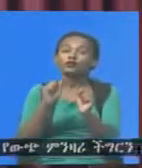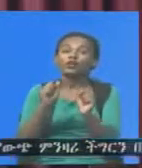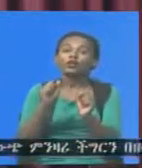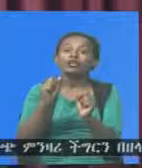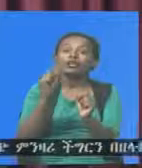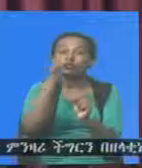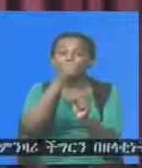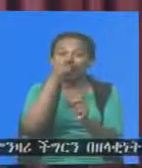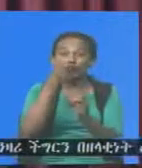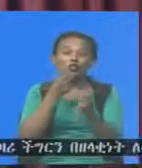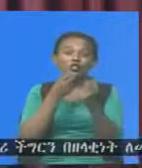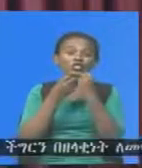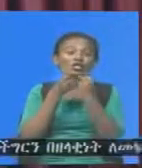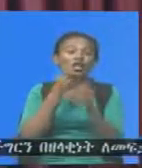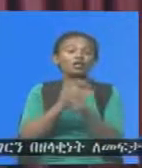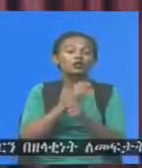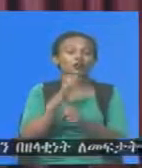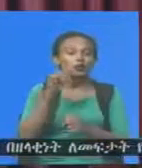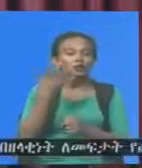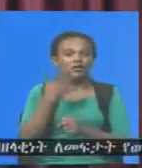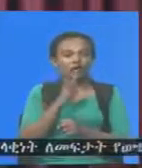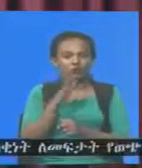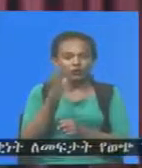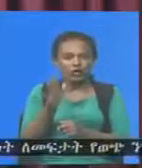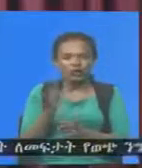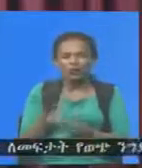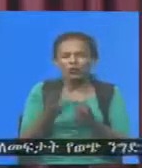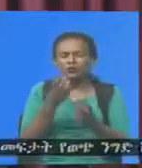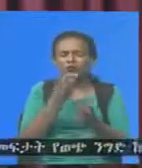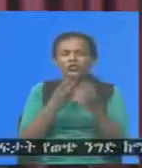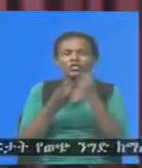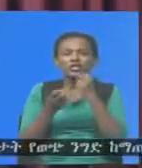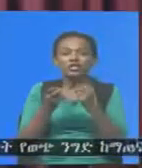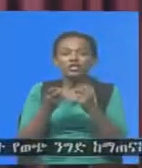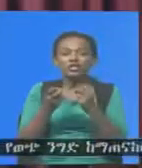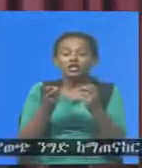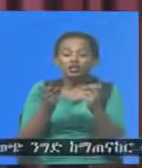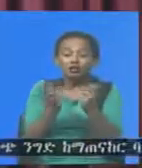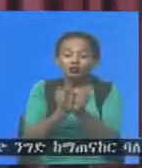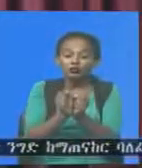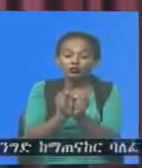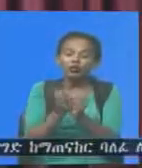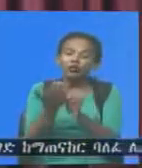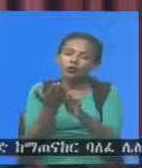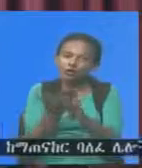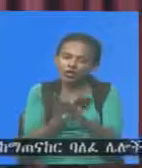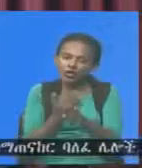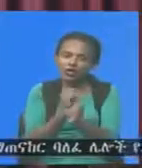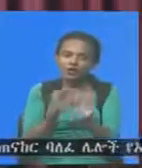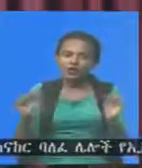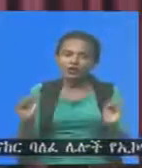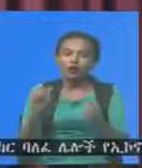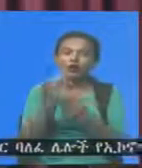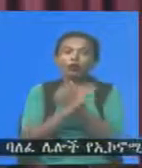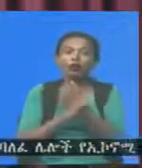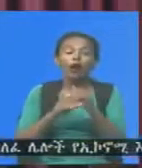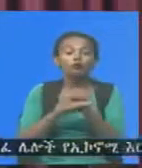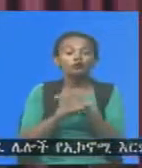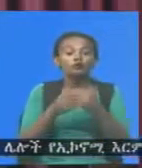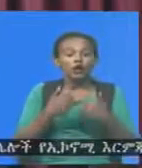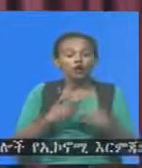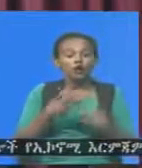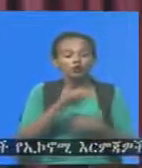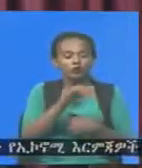እንዳይመስላችሁ በብዙ ወንጀል የተሳተፉ ኢትዮጵያውያን ለምን ያስፈታን በሀገር ውስጥ ያለውን በዛው አግባብ